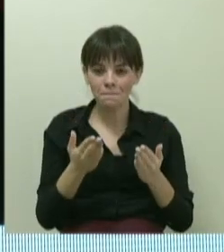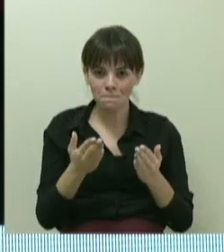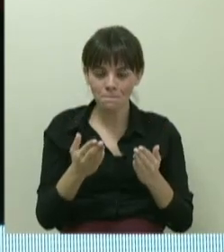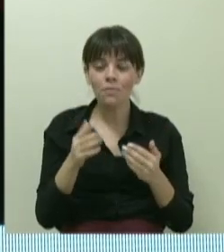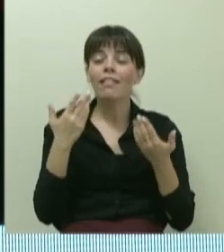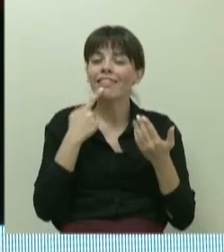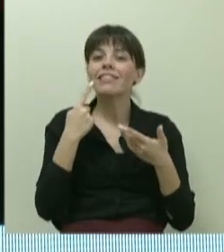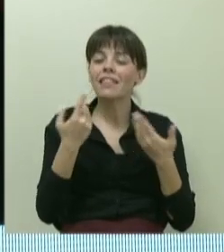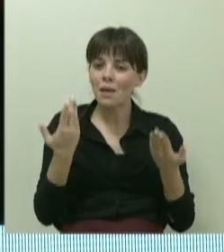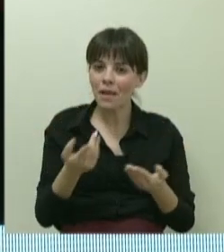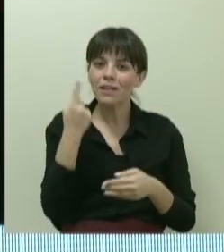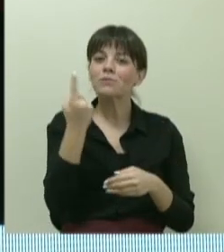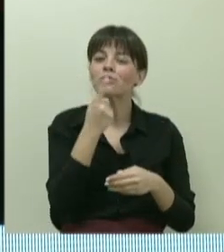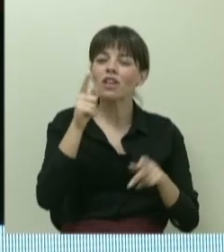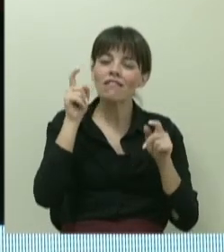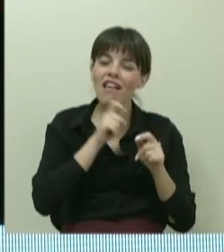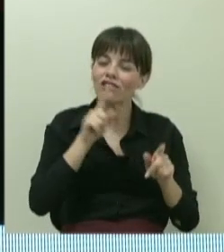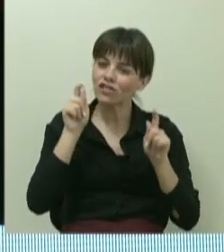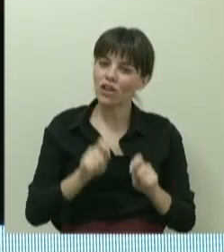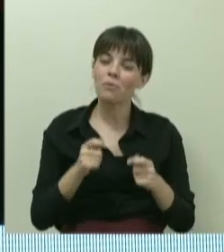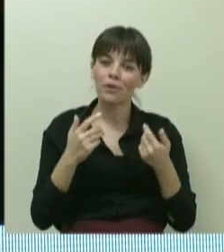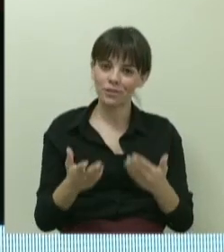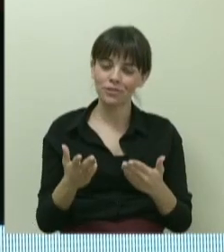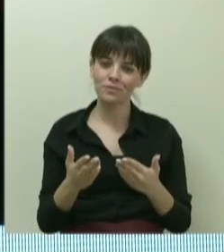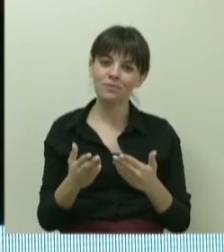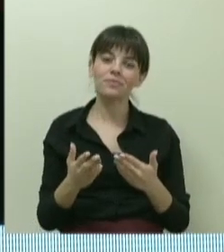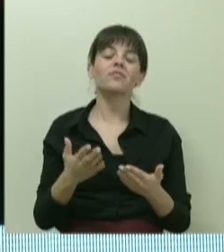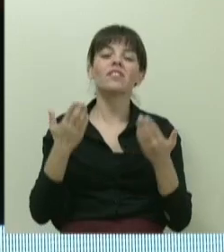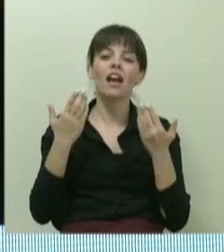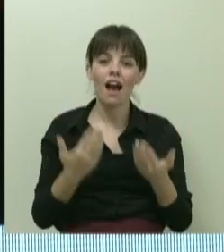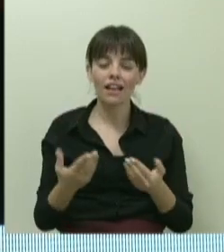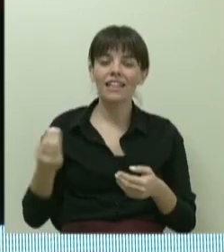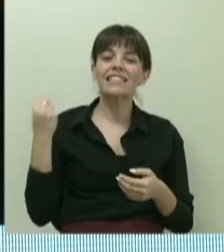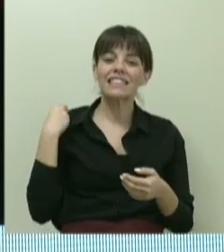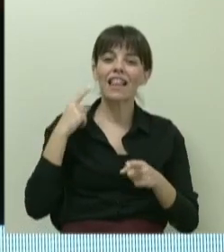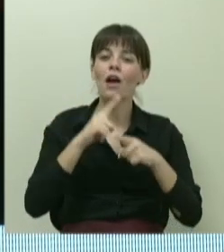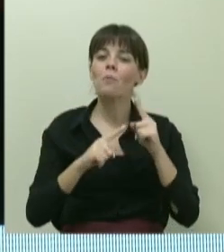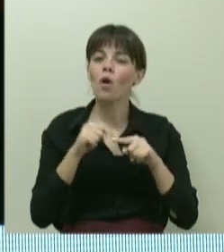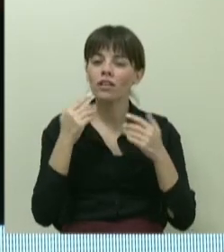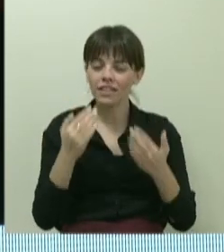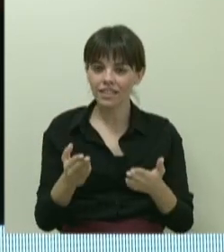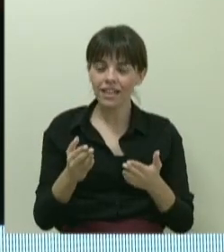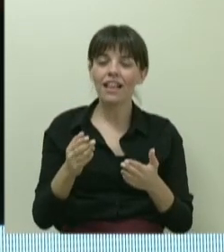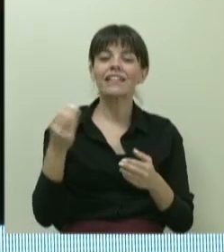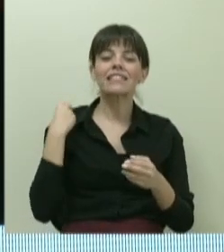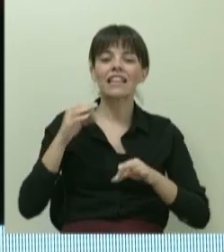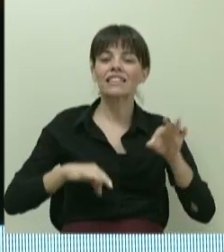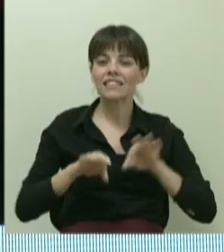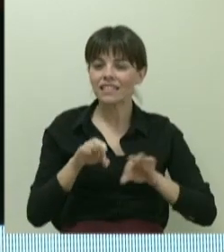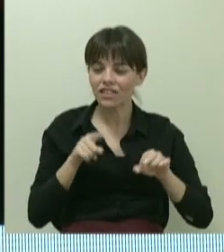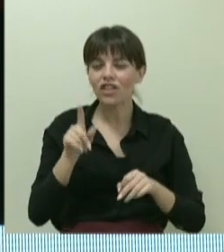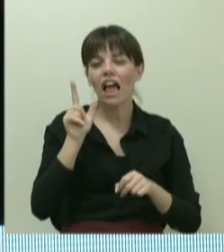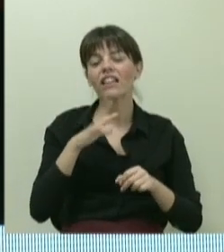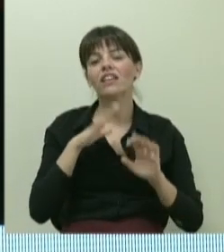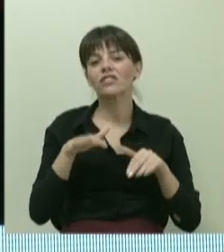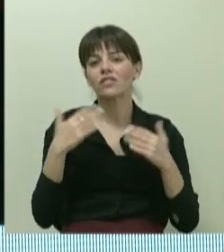Demek ki bir şeyleri yanlış yapıyoruz. Artık yeni politikalara, yeni stratejilere ihtiyaç